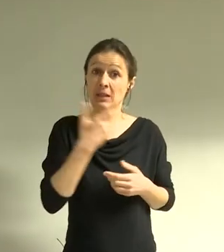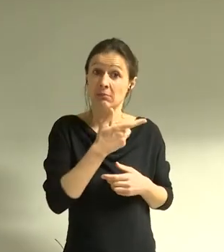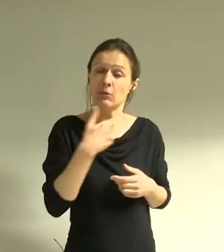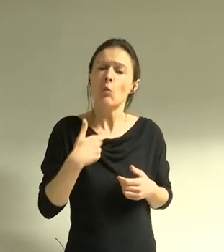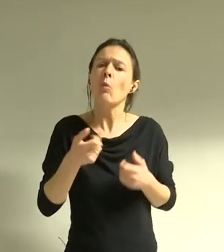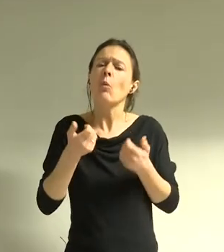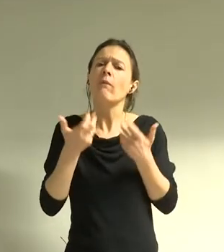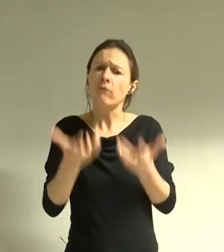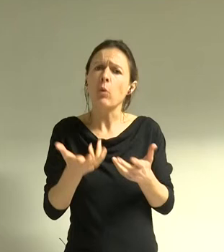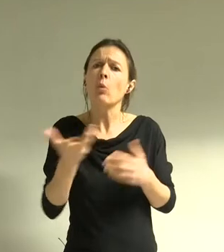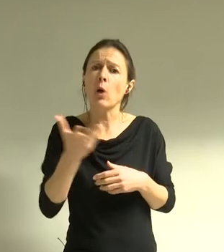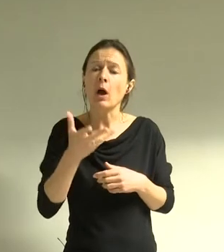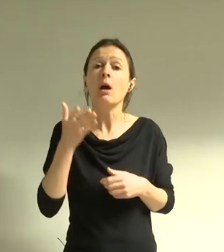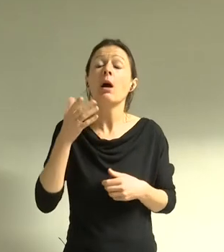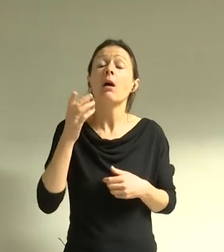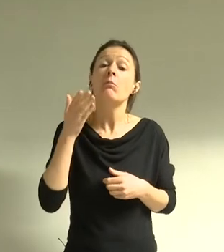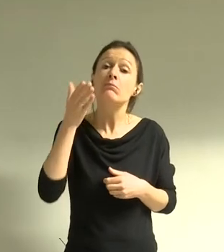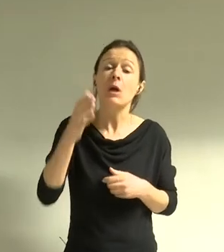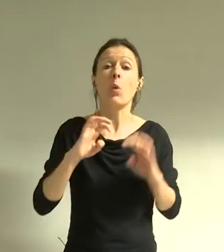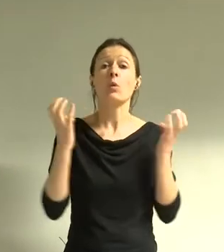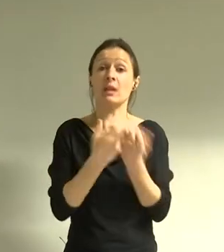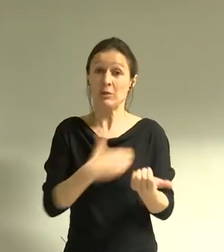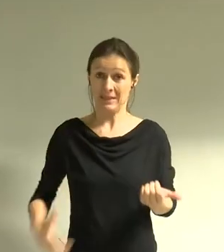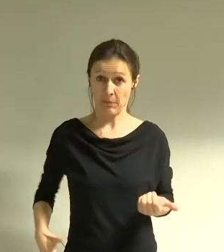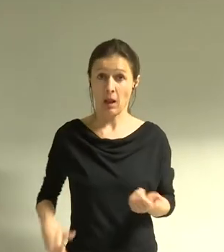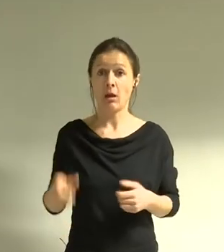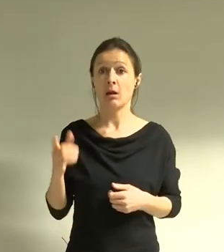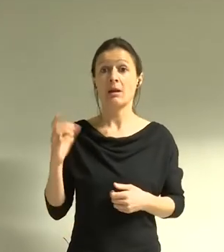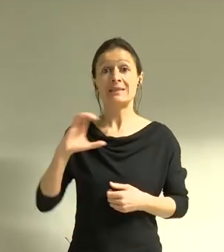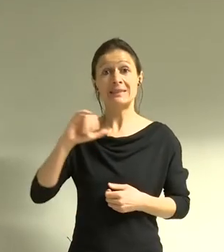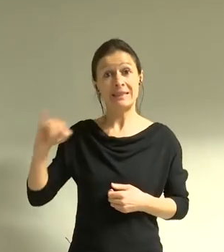au conseil municipal je vous remercie